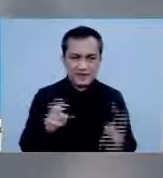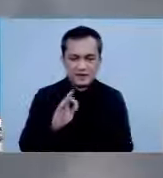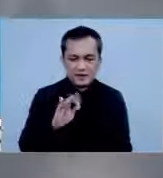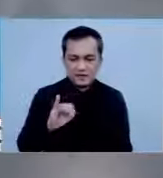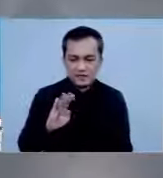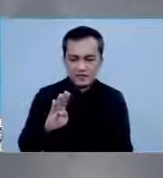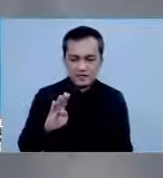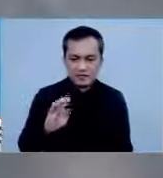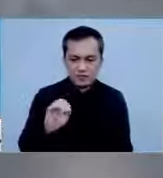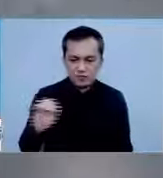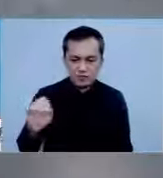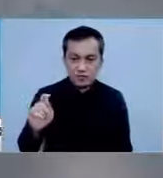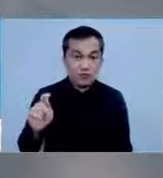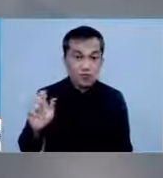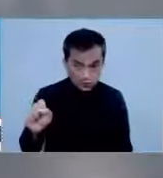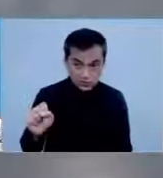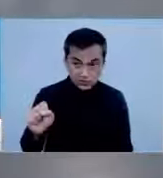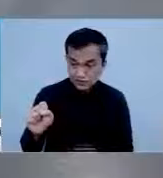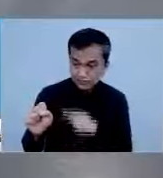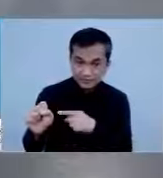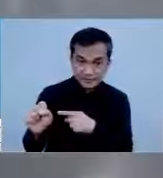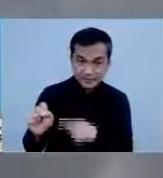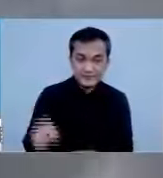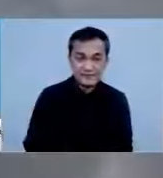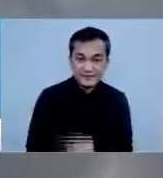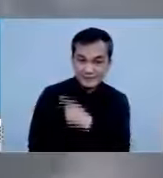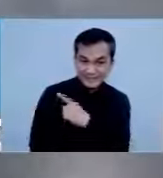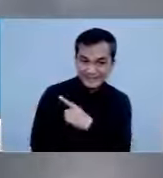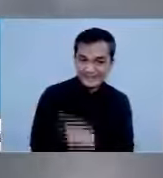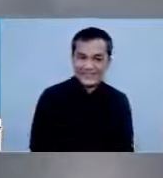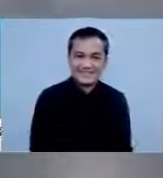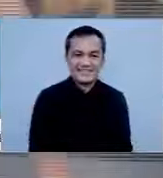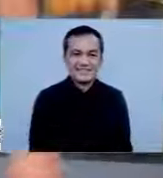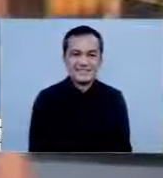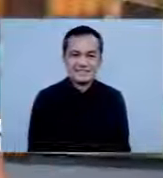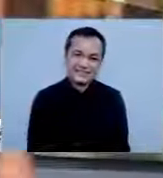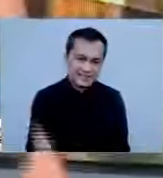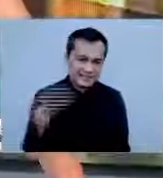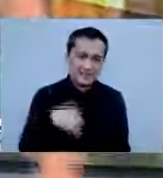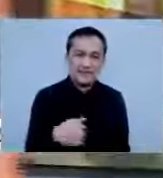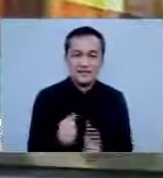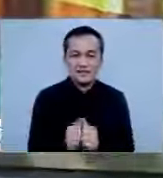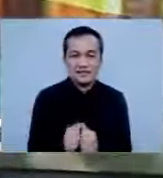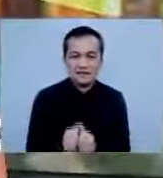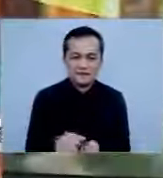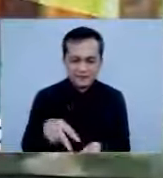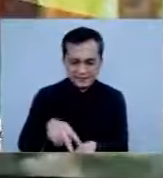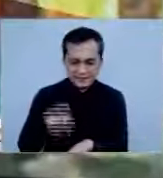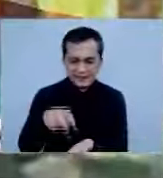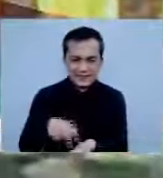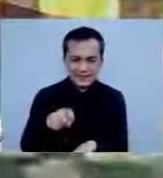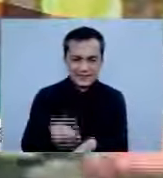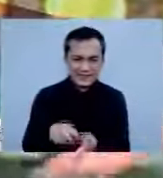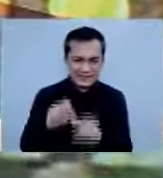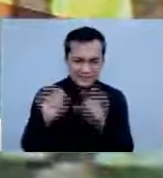tao dito? Kita boots fit boots. Pala boots. Oh, yep. Yes! Let's go, kasama natin. Yeah. Na mapapalundag talaga kayo sa sexy.